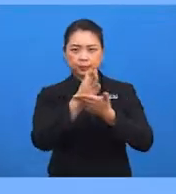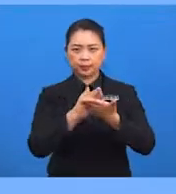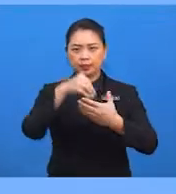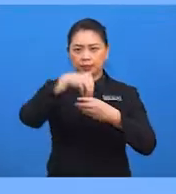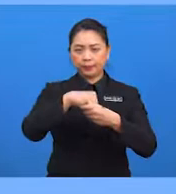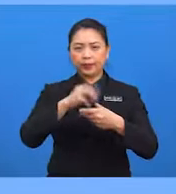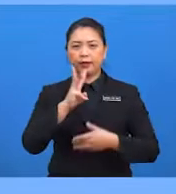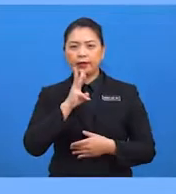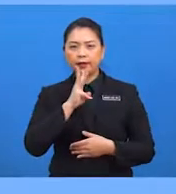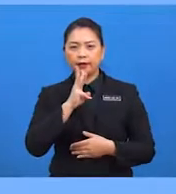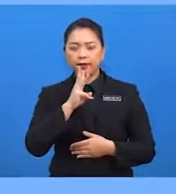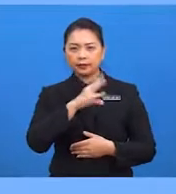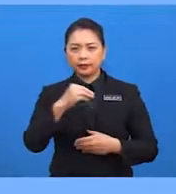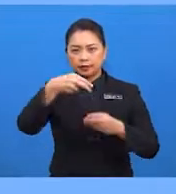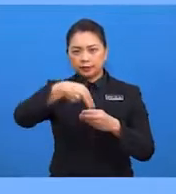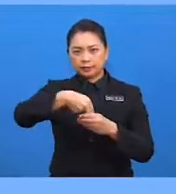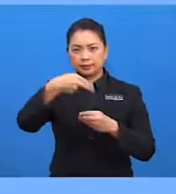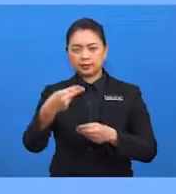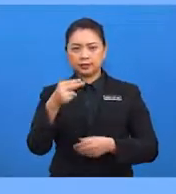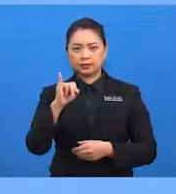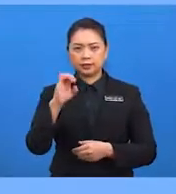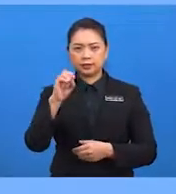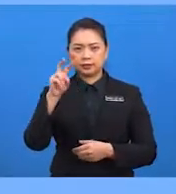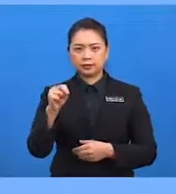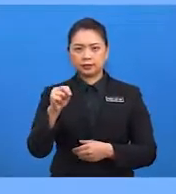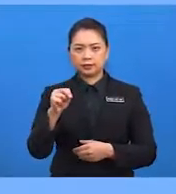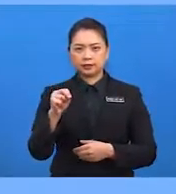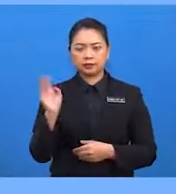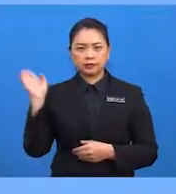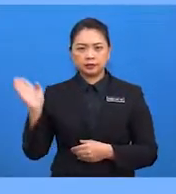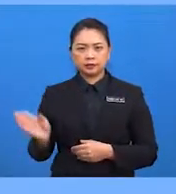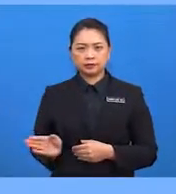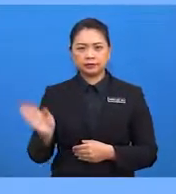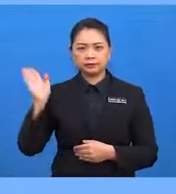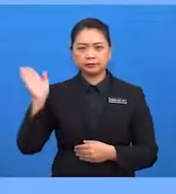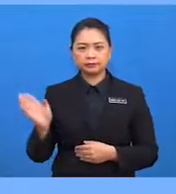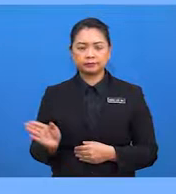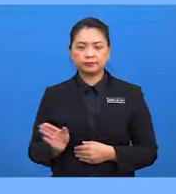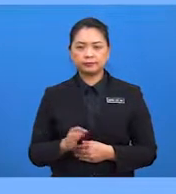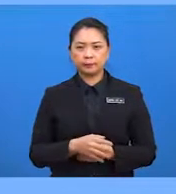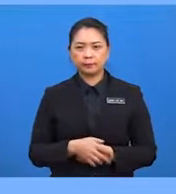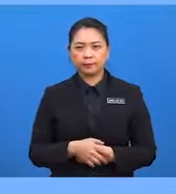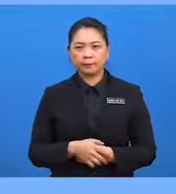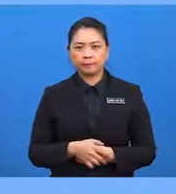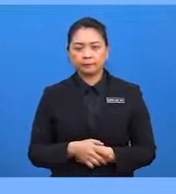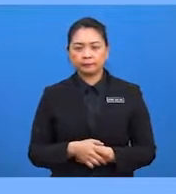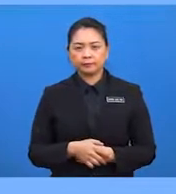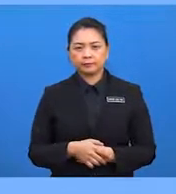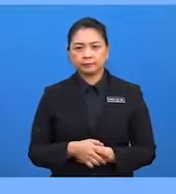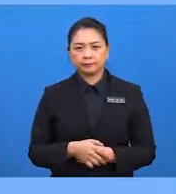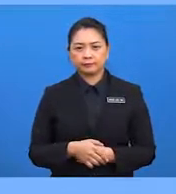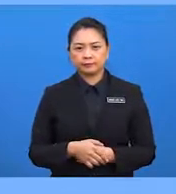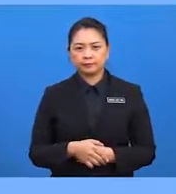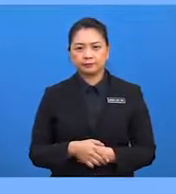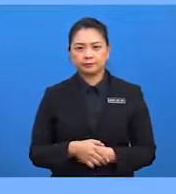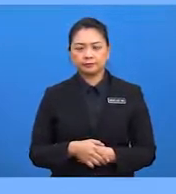air dan menghasilkan ion hidrogen H positif dan ion etanoat